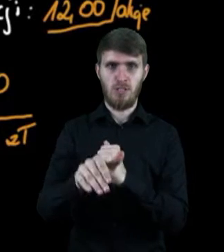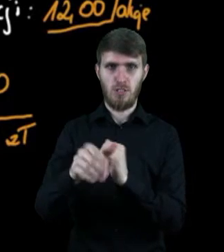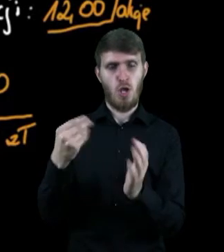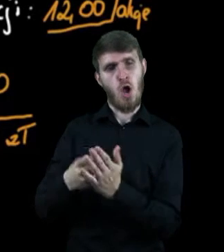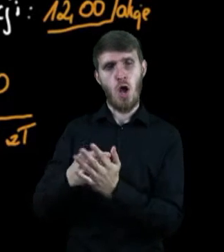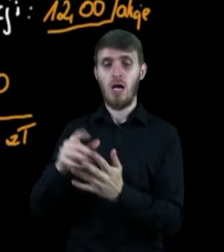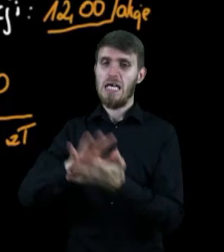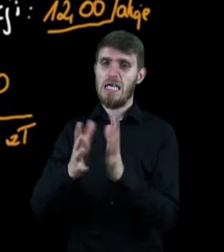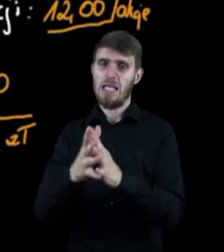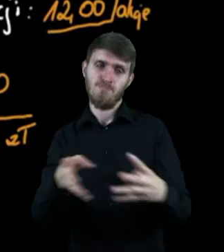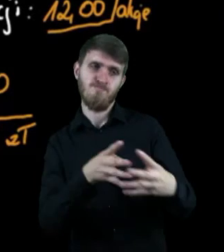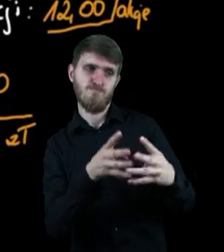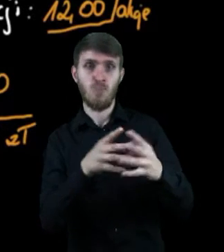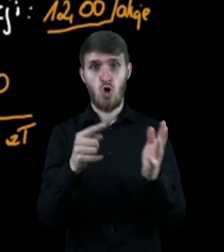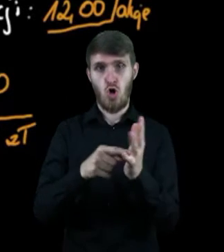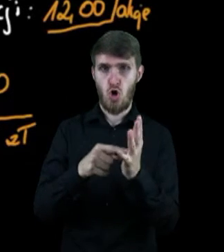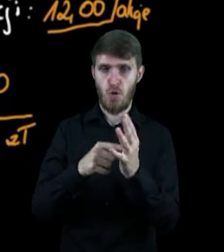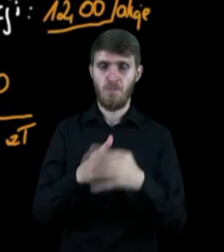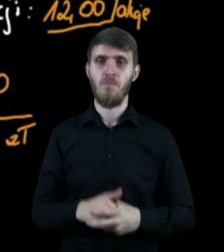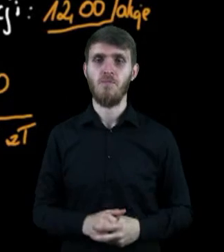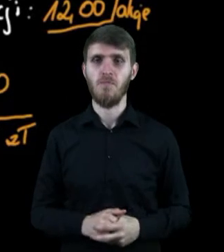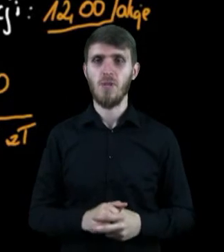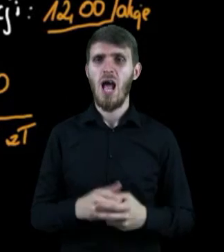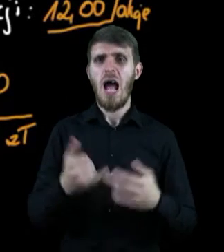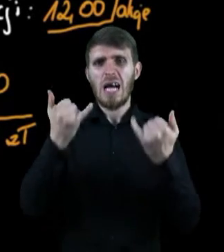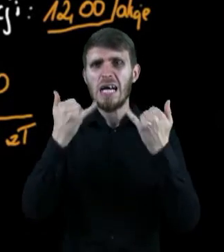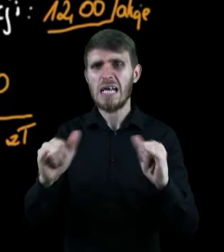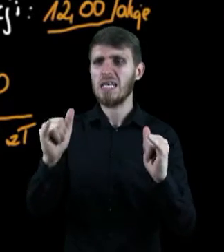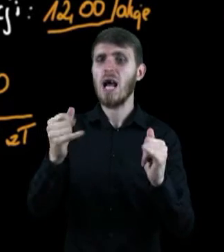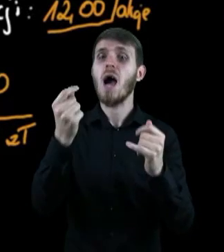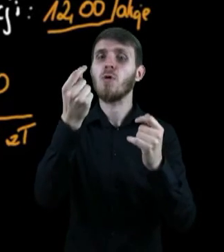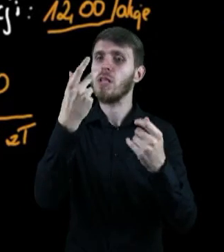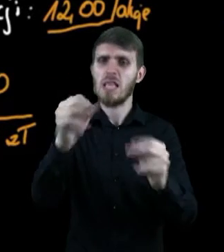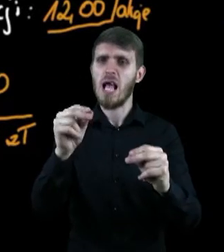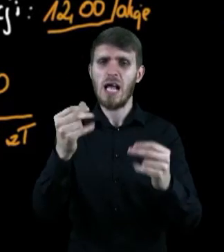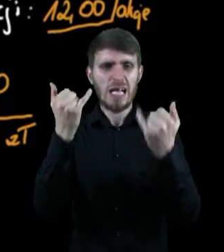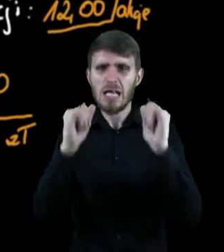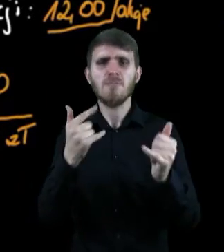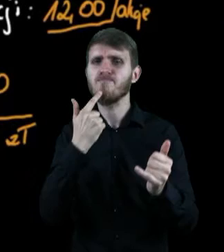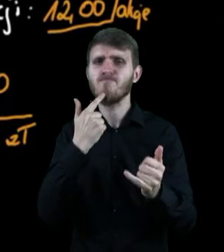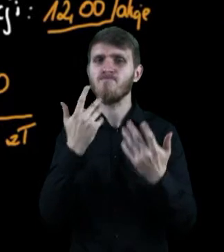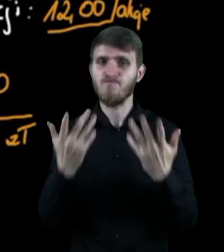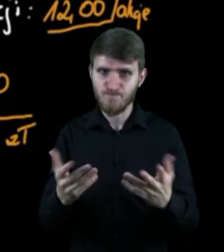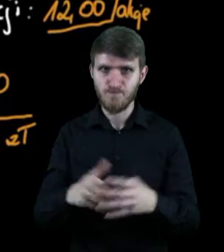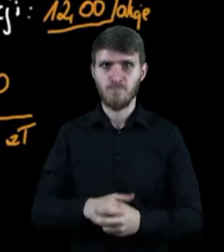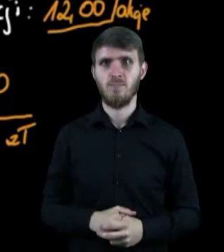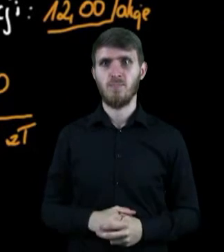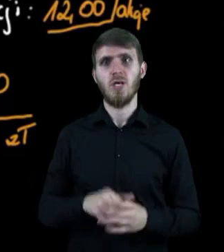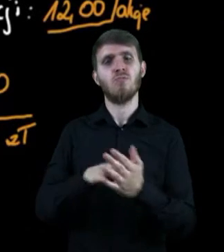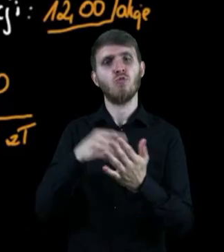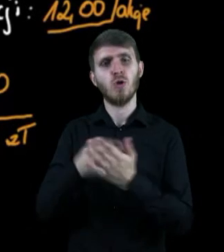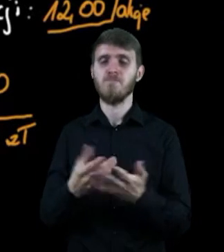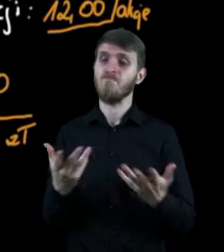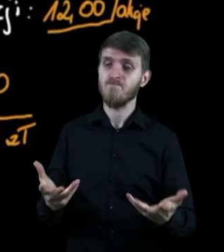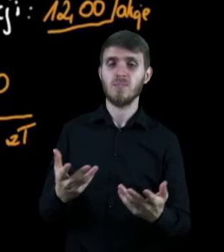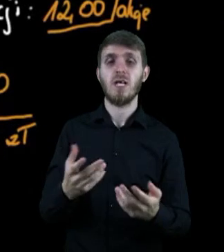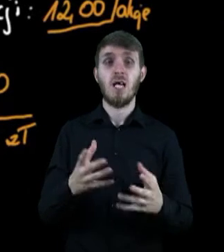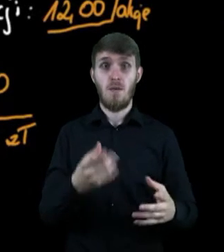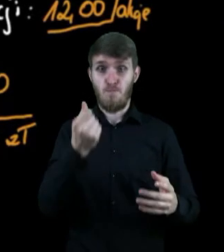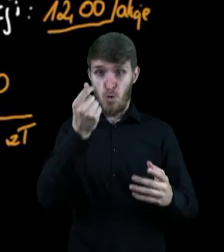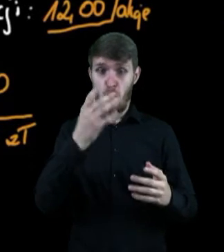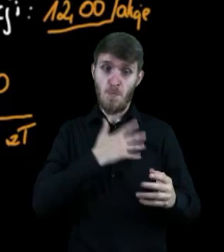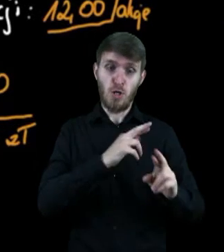posiada pewne wartości niematerialne, które są właśnie wyceniane przez rynek na 80 tysięcy